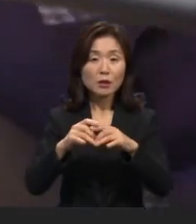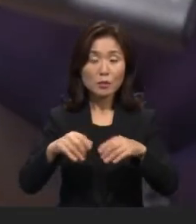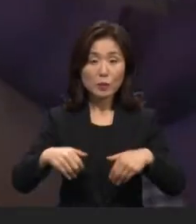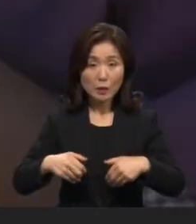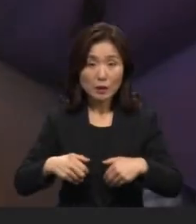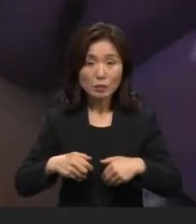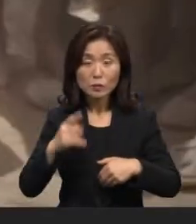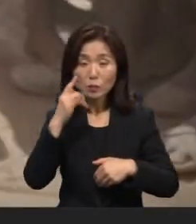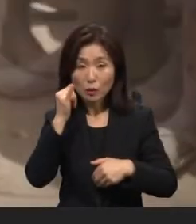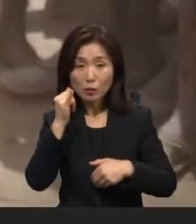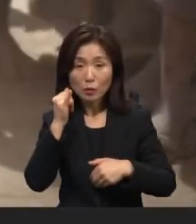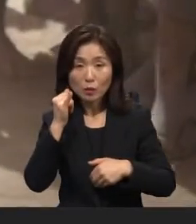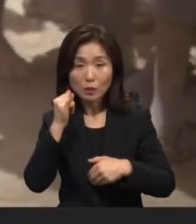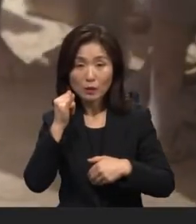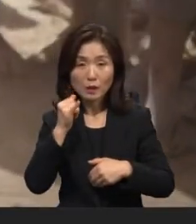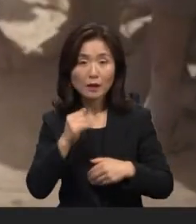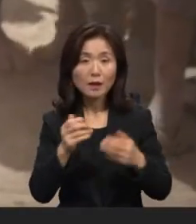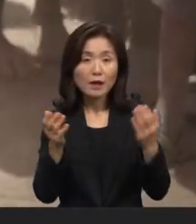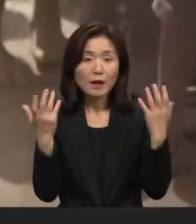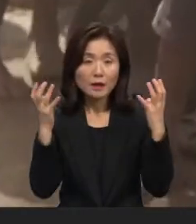수 있도록 고안된 적정 기술입니다.